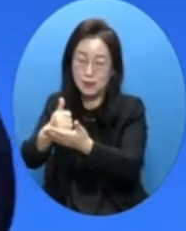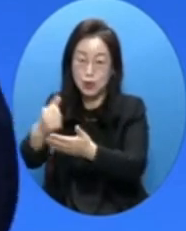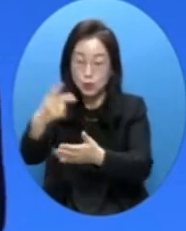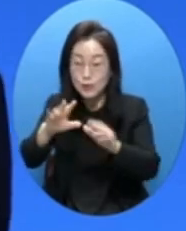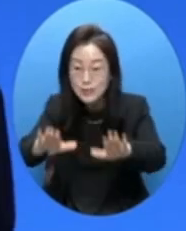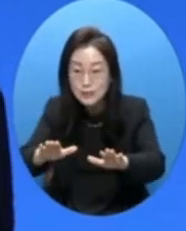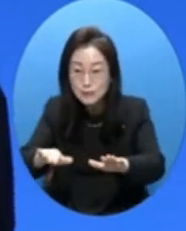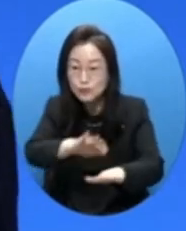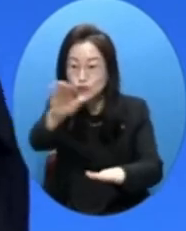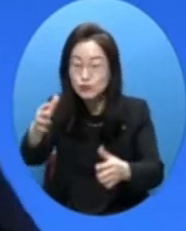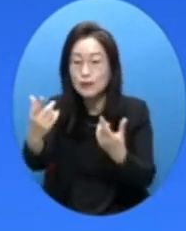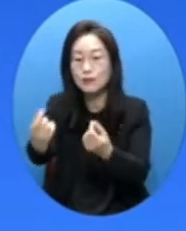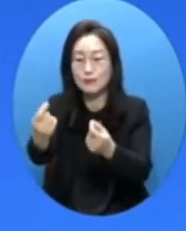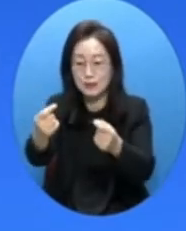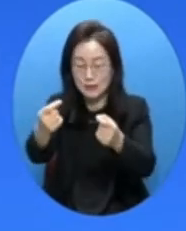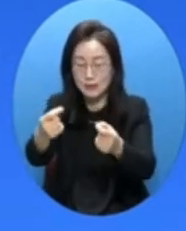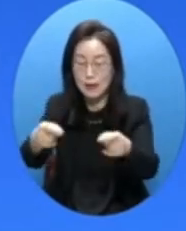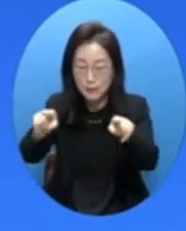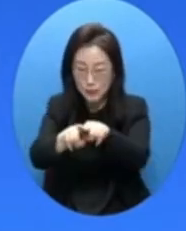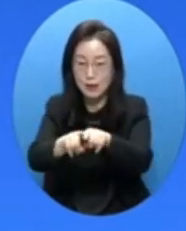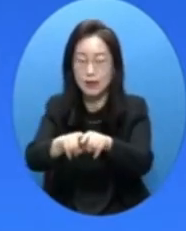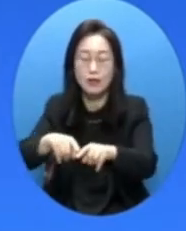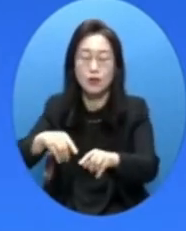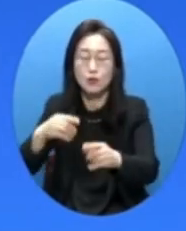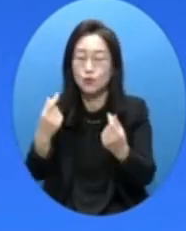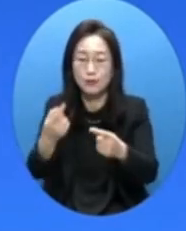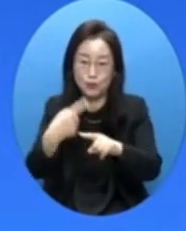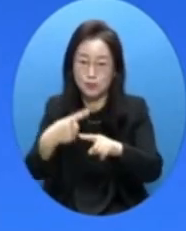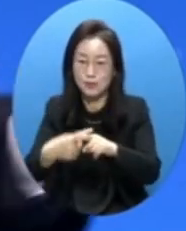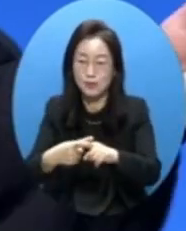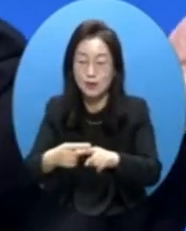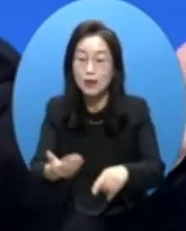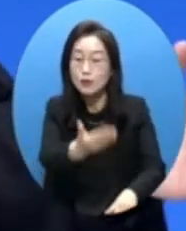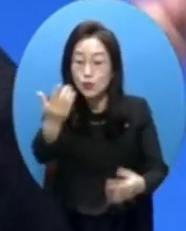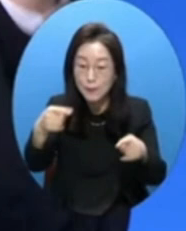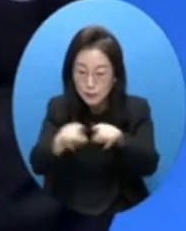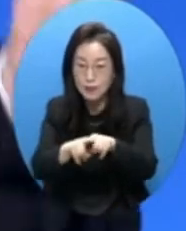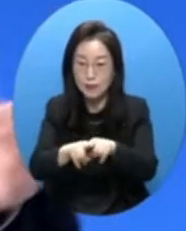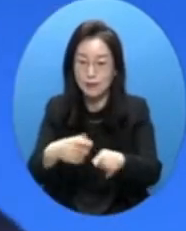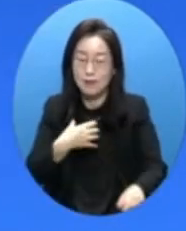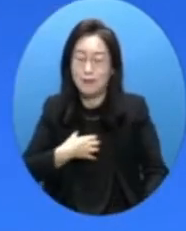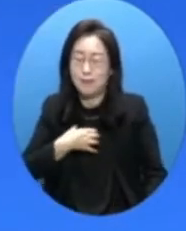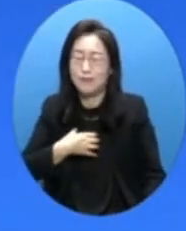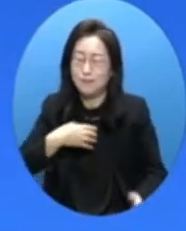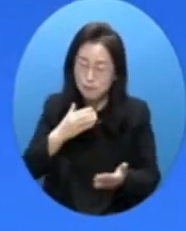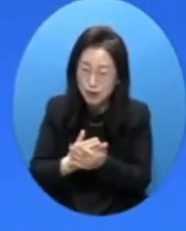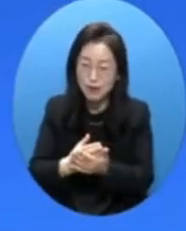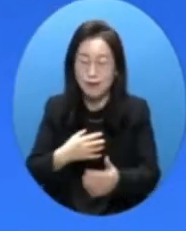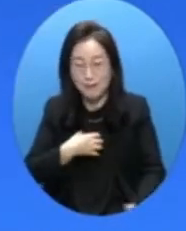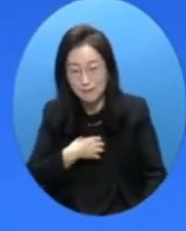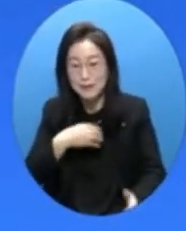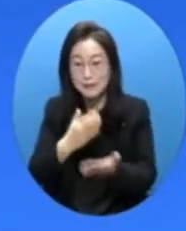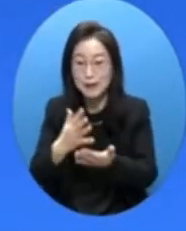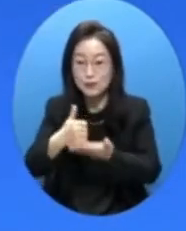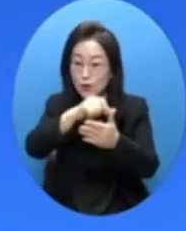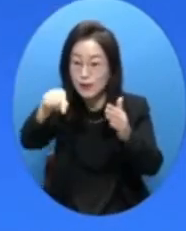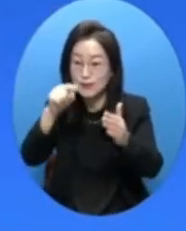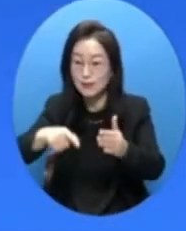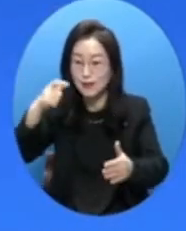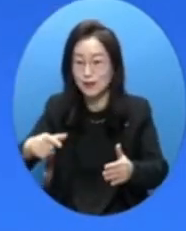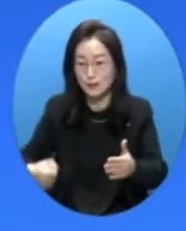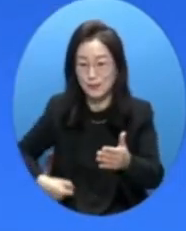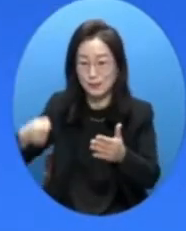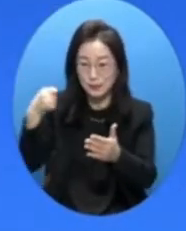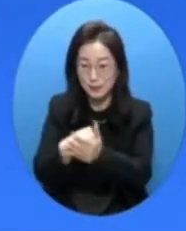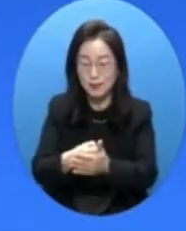지금 우리와 함께 하고 계신 것입니다. 지금 여러분과 함께 하고 계신 것입니다. 염려하지 마십시오. 걱정하지 마십시오. 주 안에 안에서 강하고